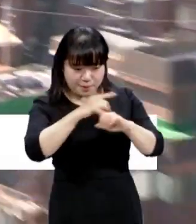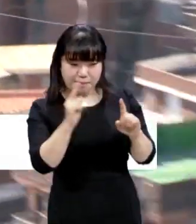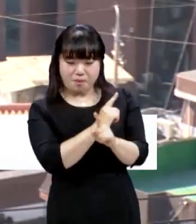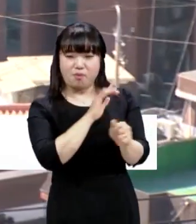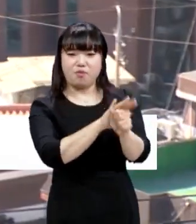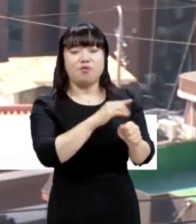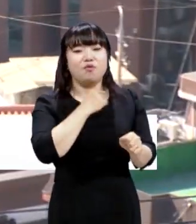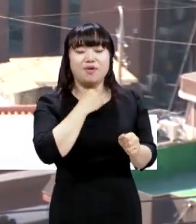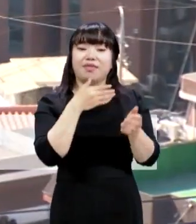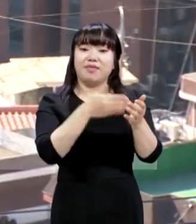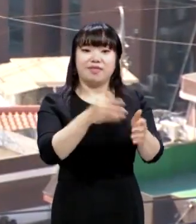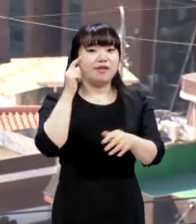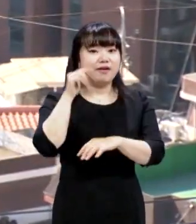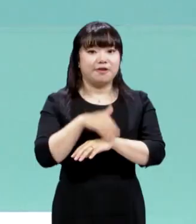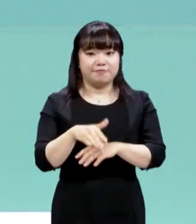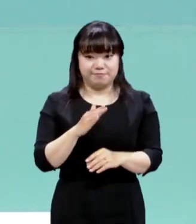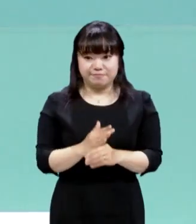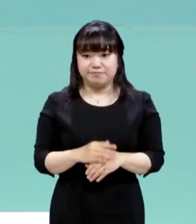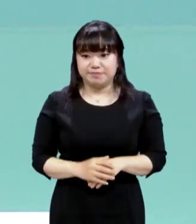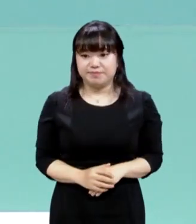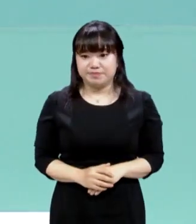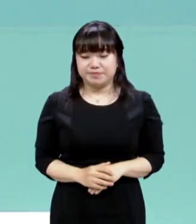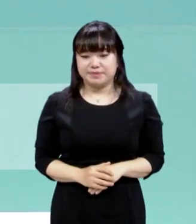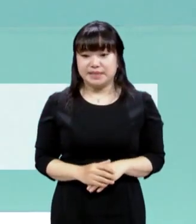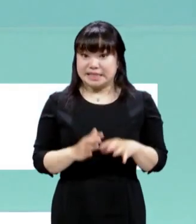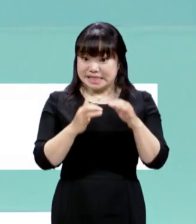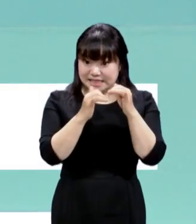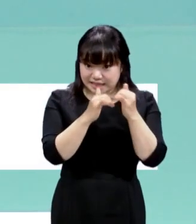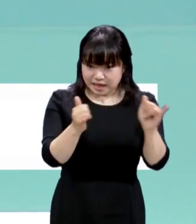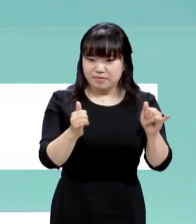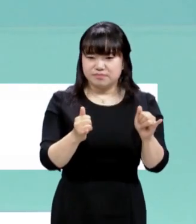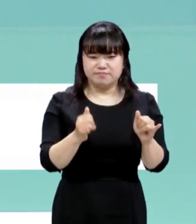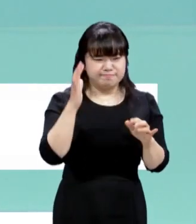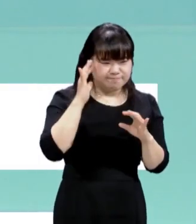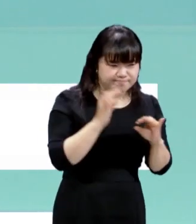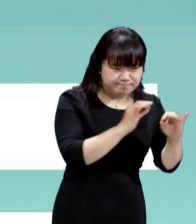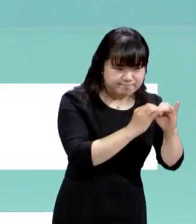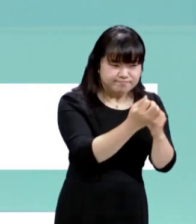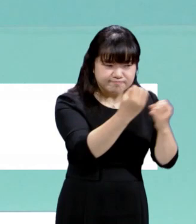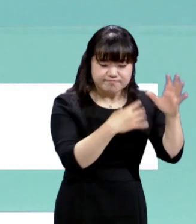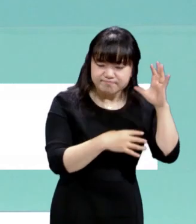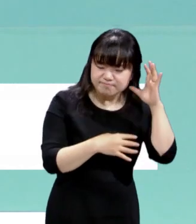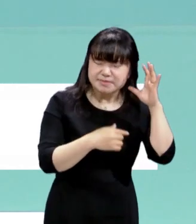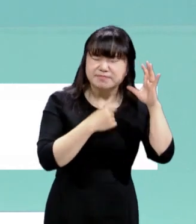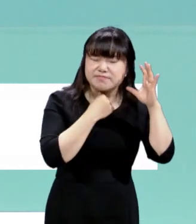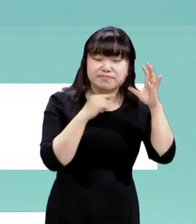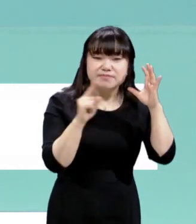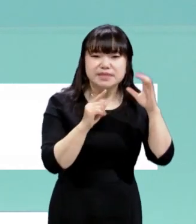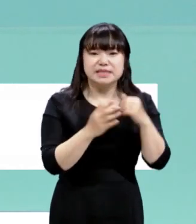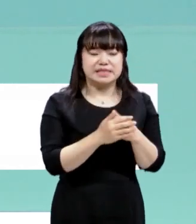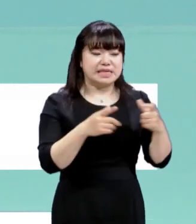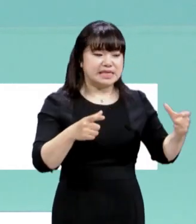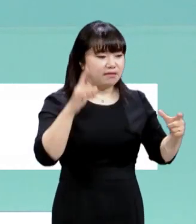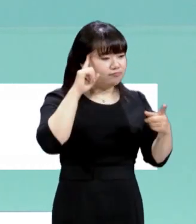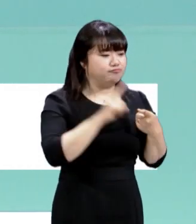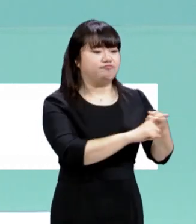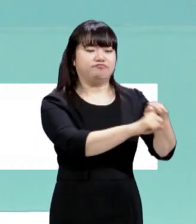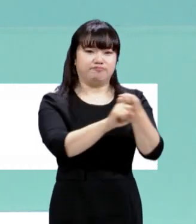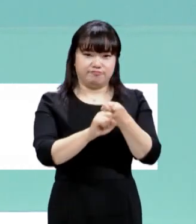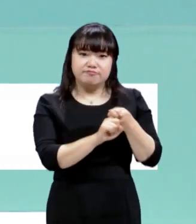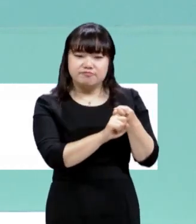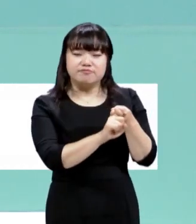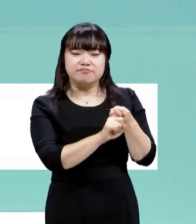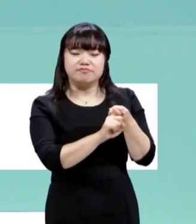정책을 구상하고 있습니다 주민들의 의원이 점퍼 쿄 수용 돼서 줌 질의 바람인 제 공동체를 여길 수 있는